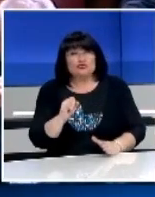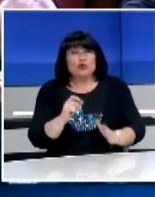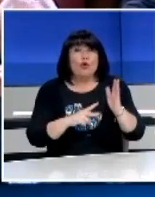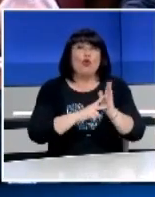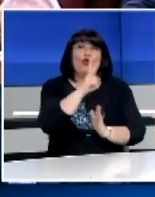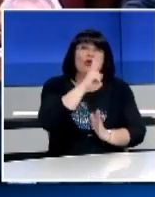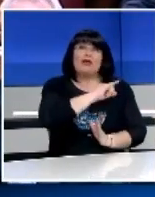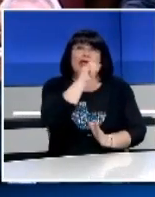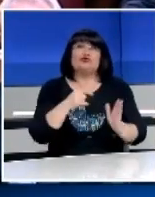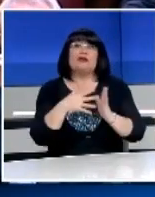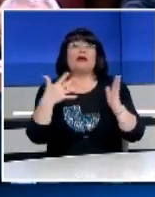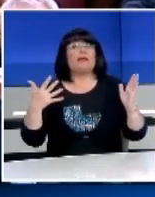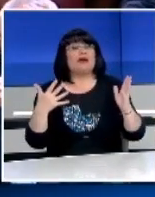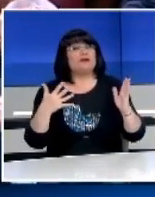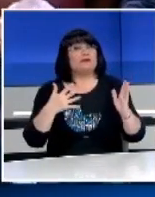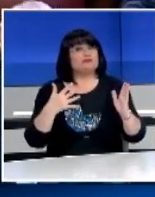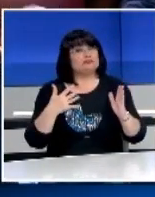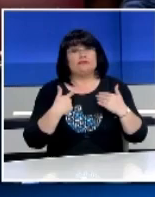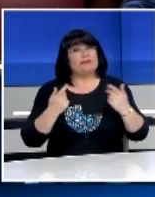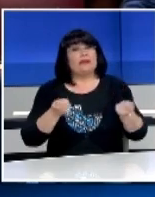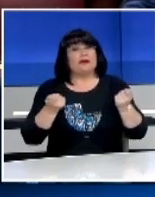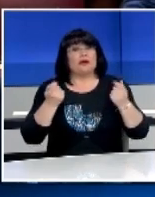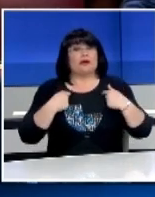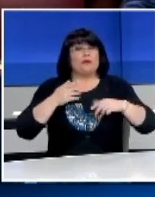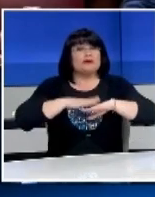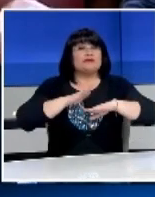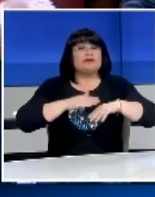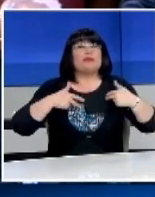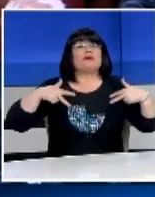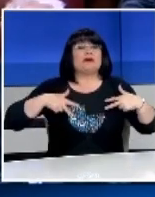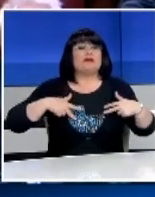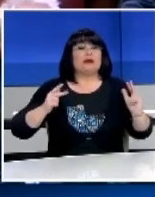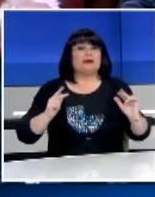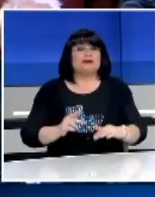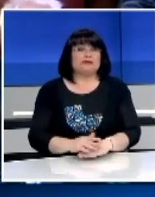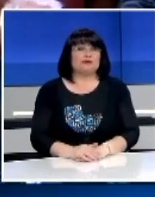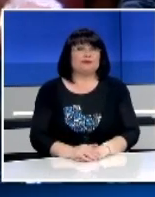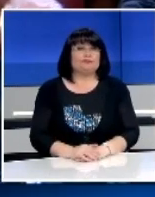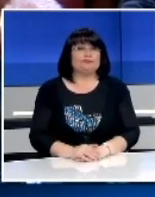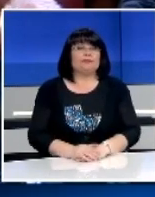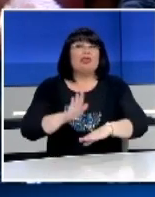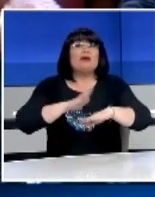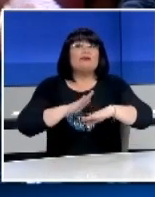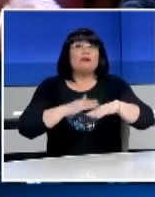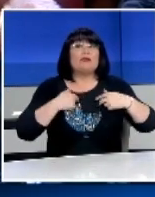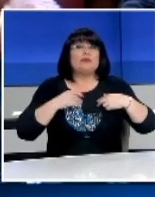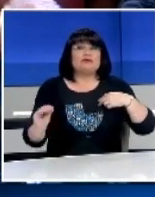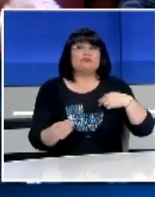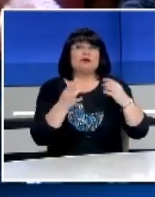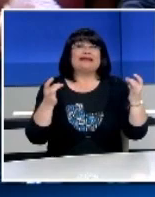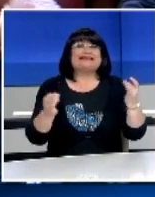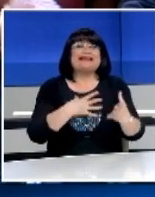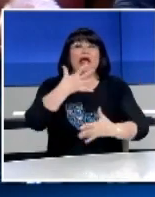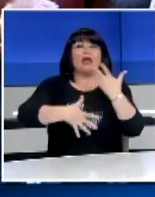2012 στο 2015. Και κυρίως δεν είμαστε εμείς αυτοί οι οποίοι δημιουργήσαμε τα μεγάλα σκάνδαλα